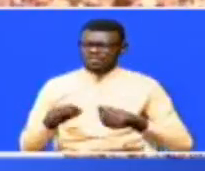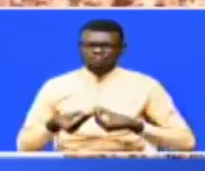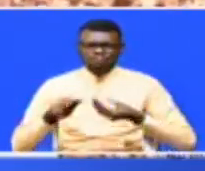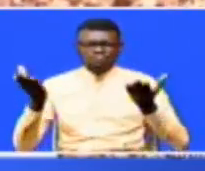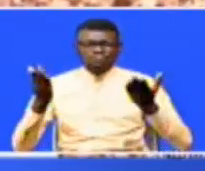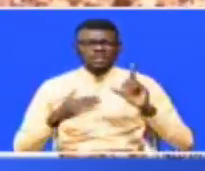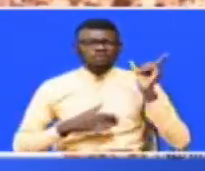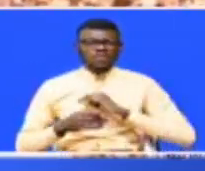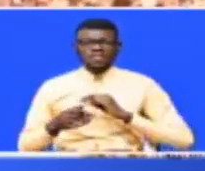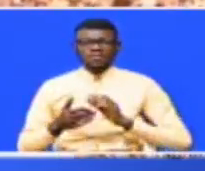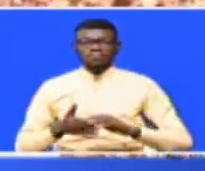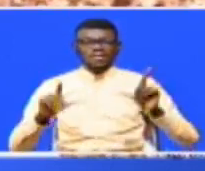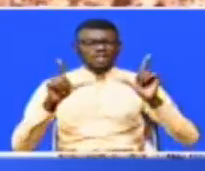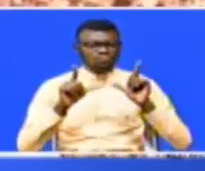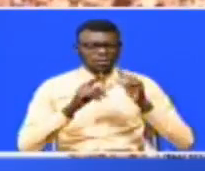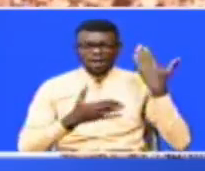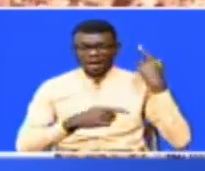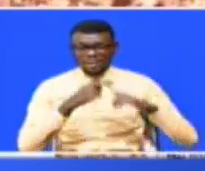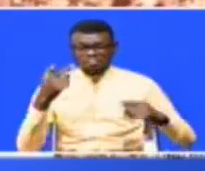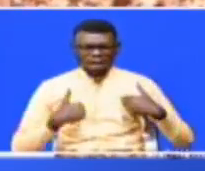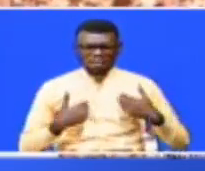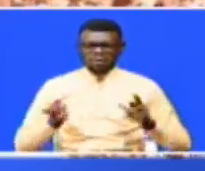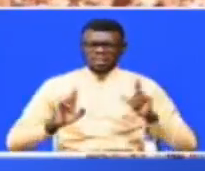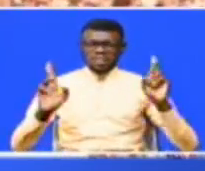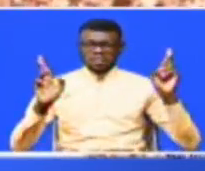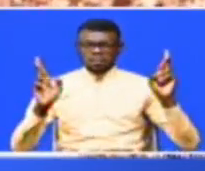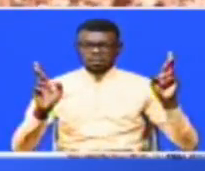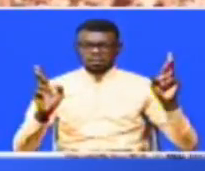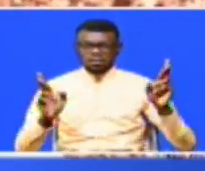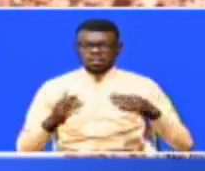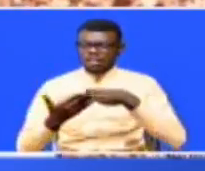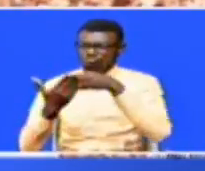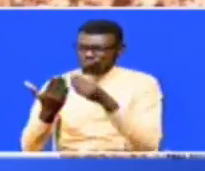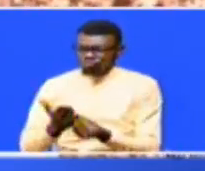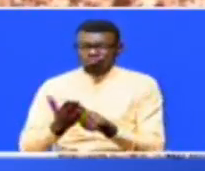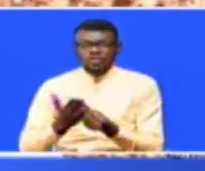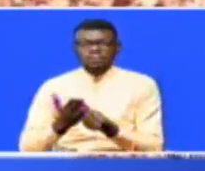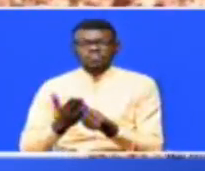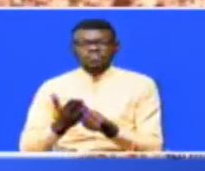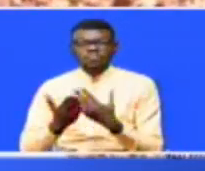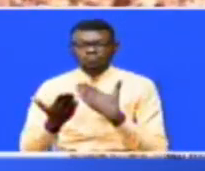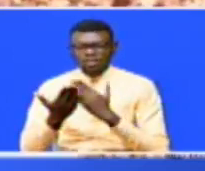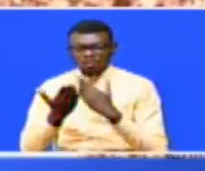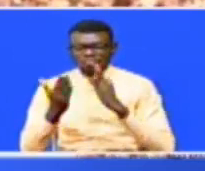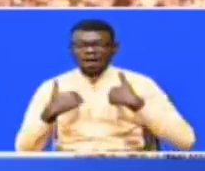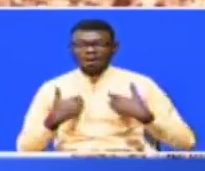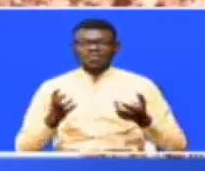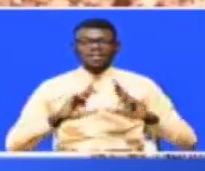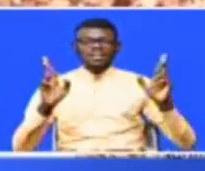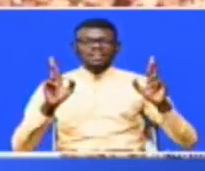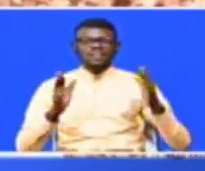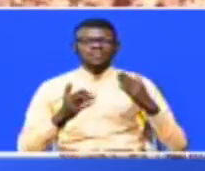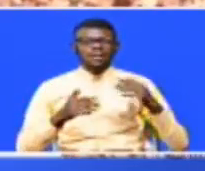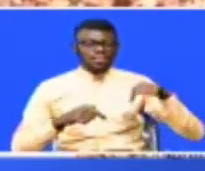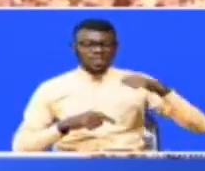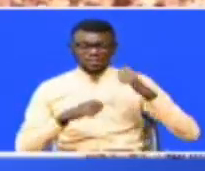hata leseni za mwaka jana watu wako nazo. Zile risiti za kulipa ground rates ziko, hata wengine wamelipa